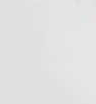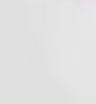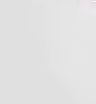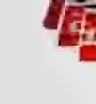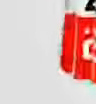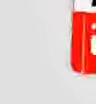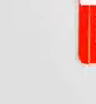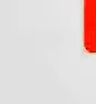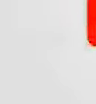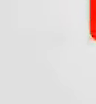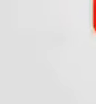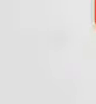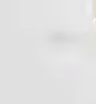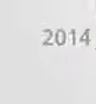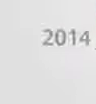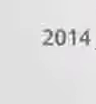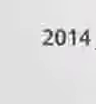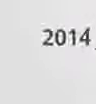ام